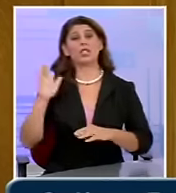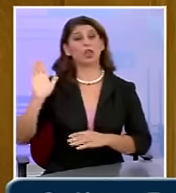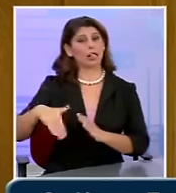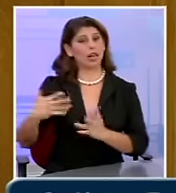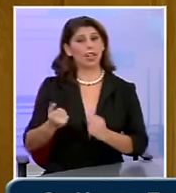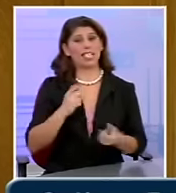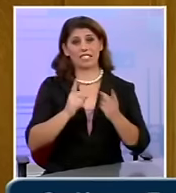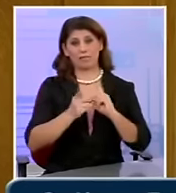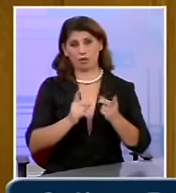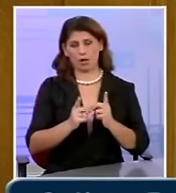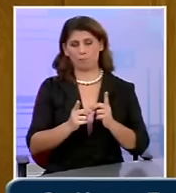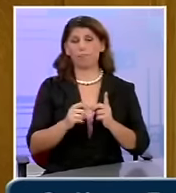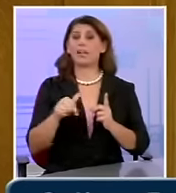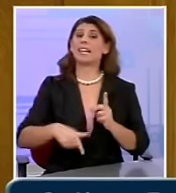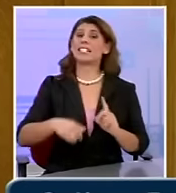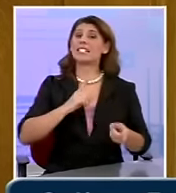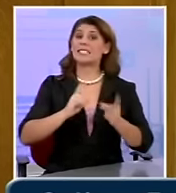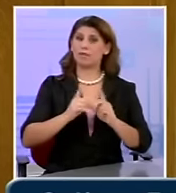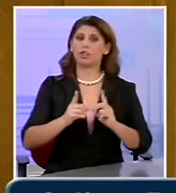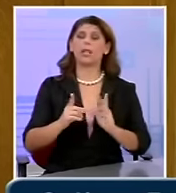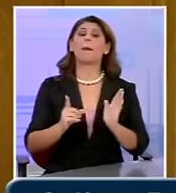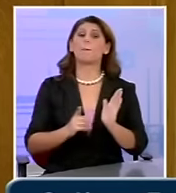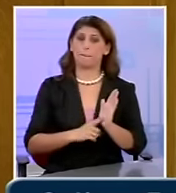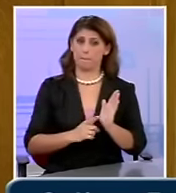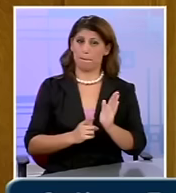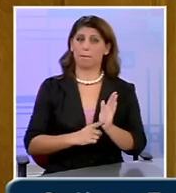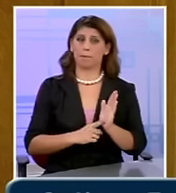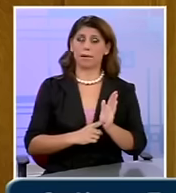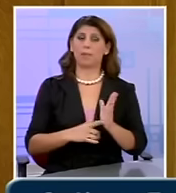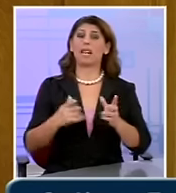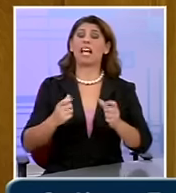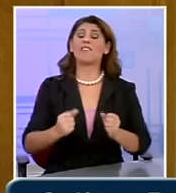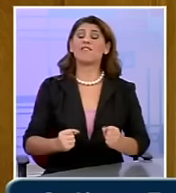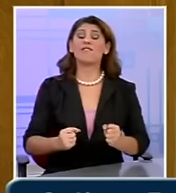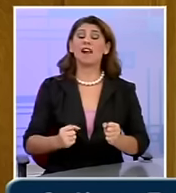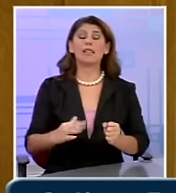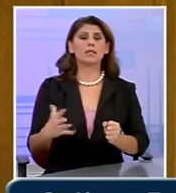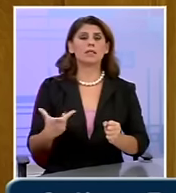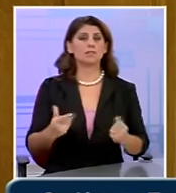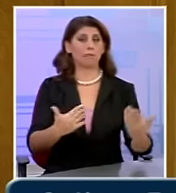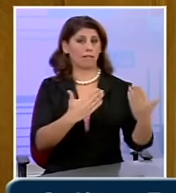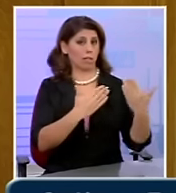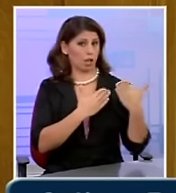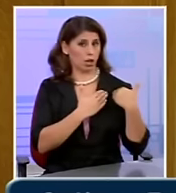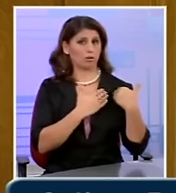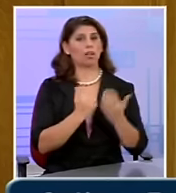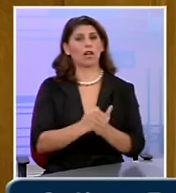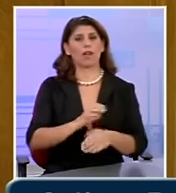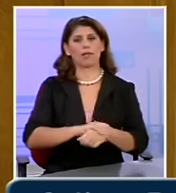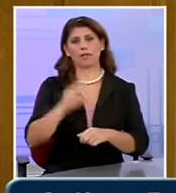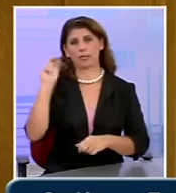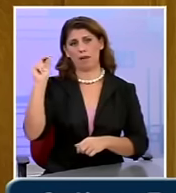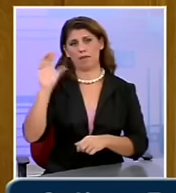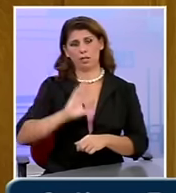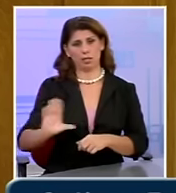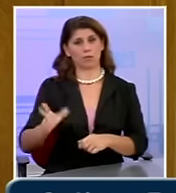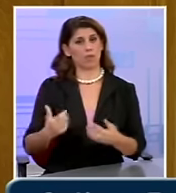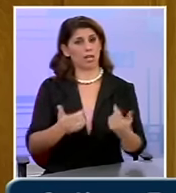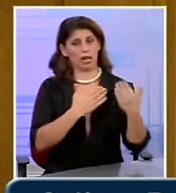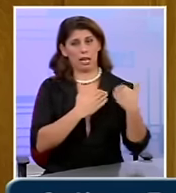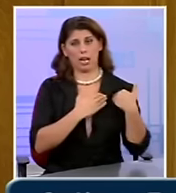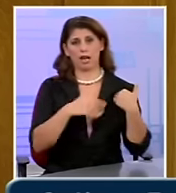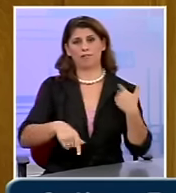συμφωνία, η οποία πρέπει να βασίζεται σε υπευθυνότητα και σε δεσμεύσεις που έχει αναλάβει